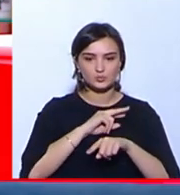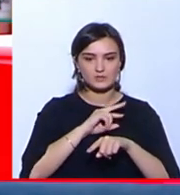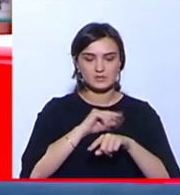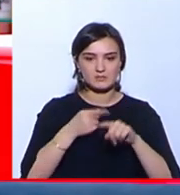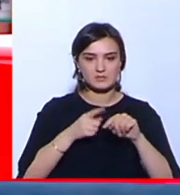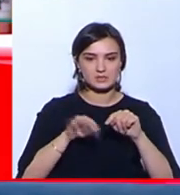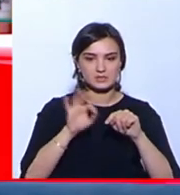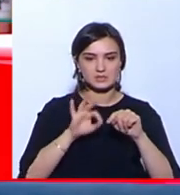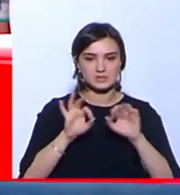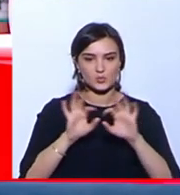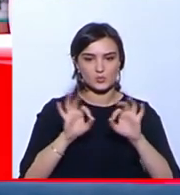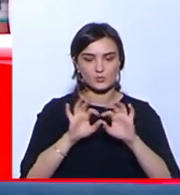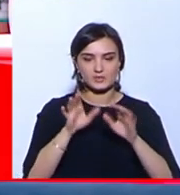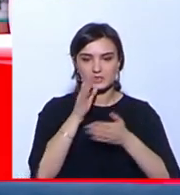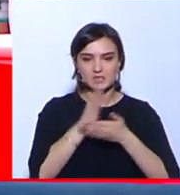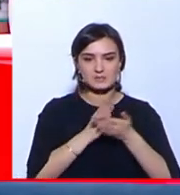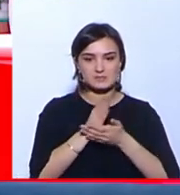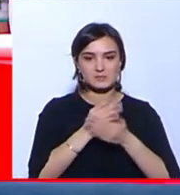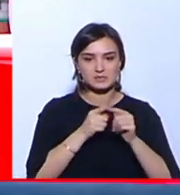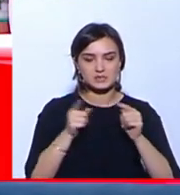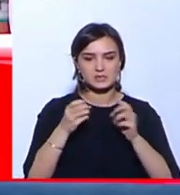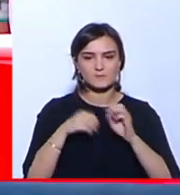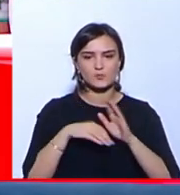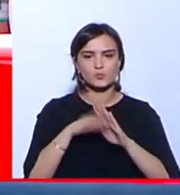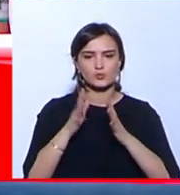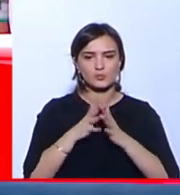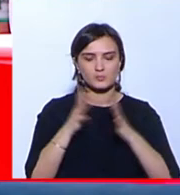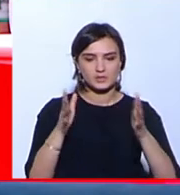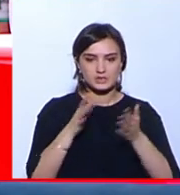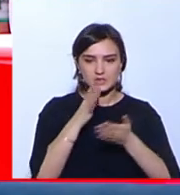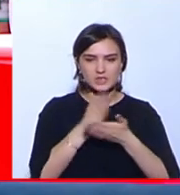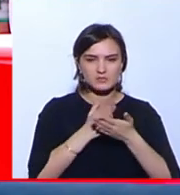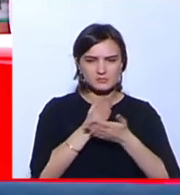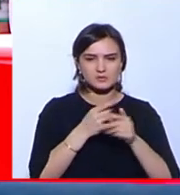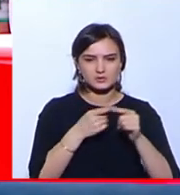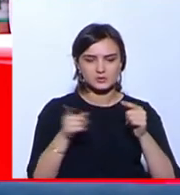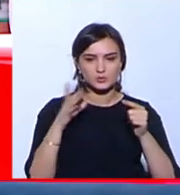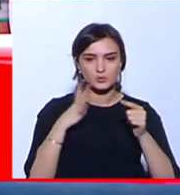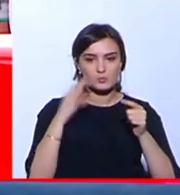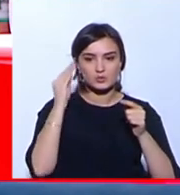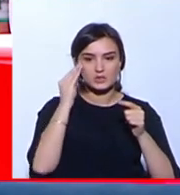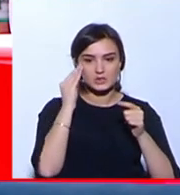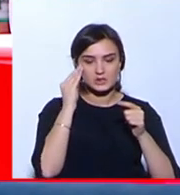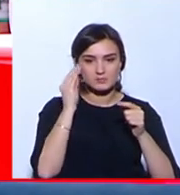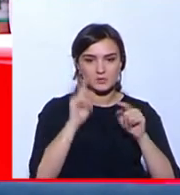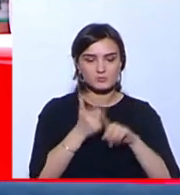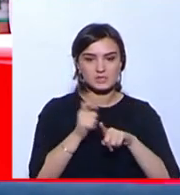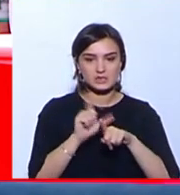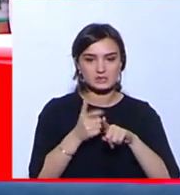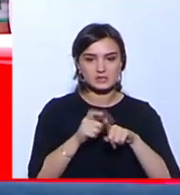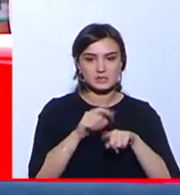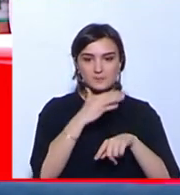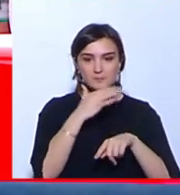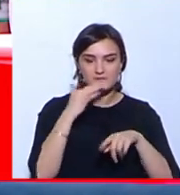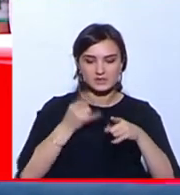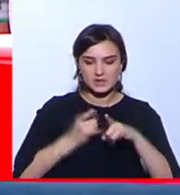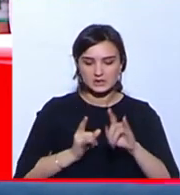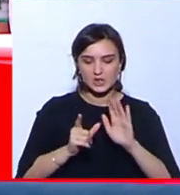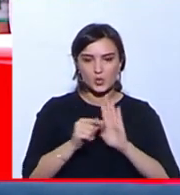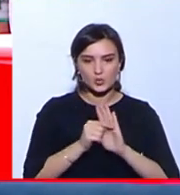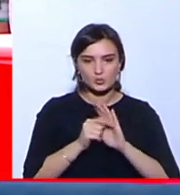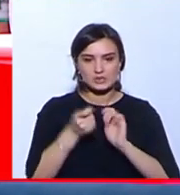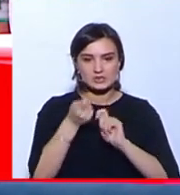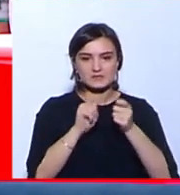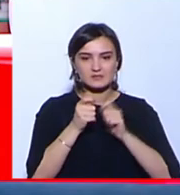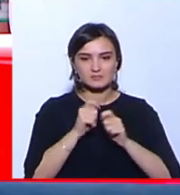ხაზგასმა. წლების მანძილზე, უფრო მეტიც 10 წლეულების მანძილზე დამკვიდრებული იყო მოსაზრება, რომ ძალიან ბევრი თანდაყოლილი